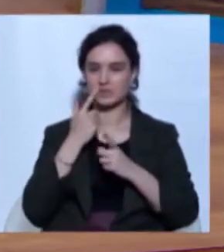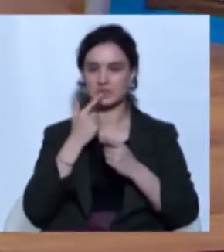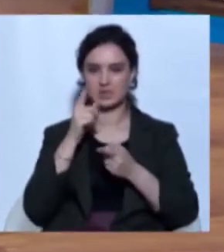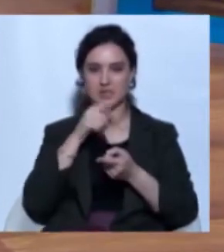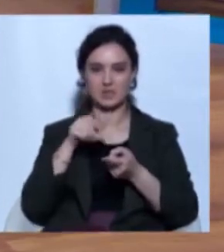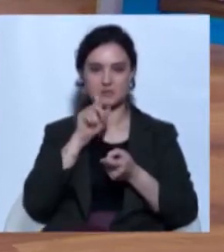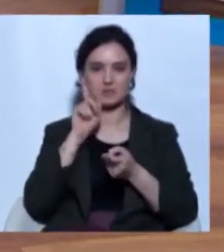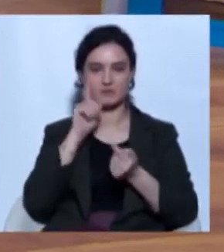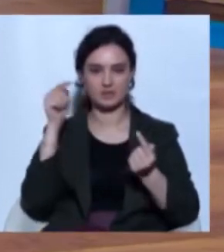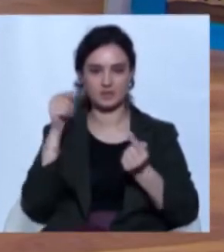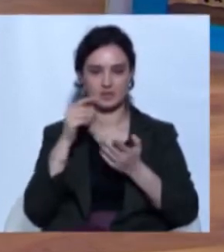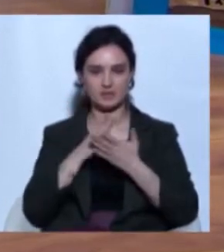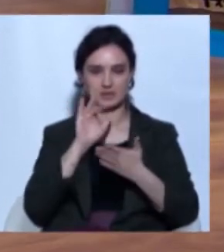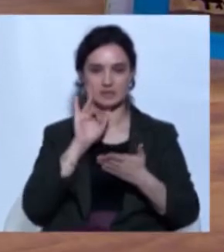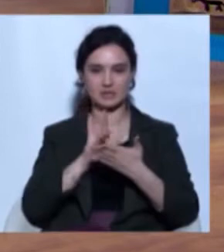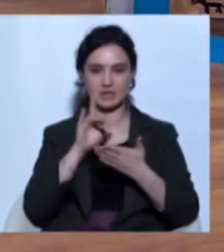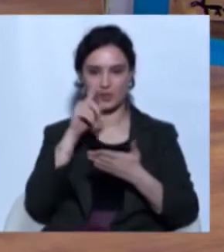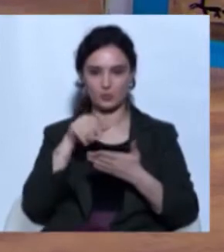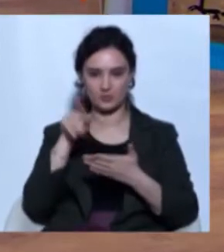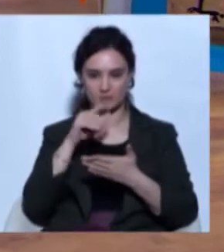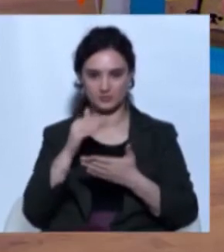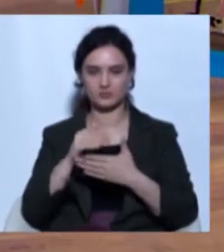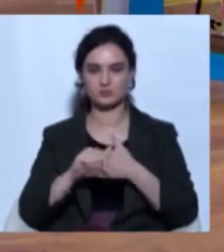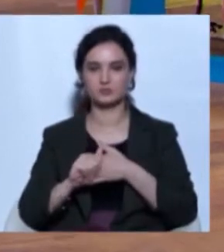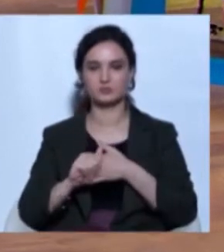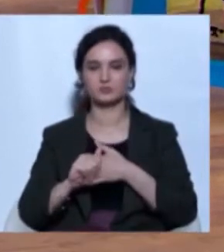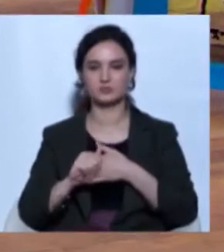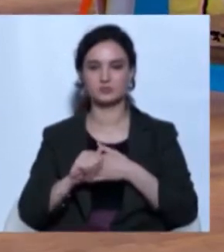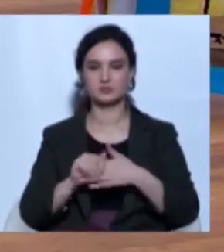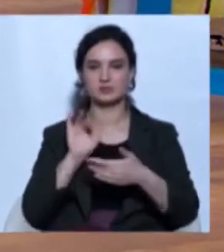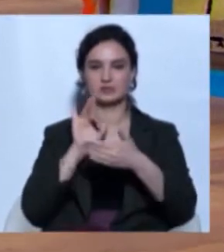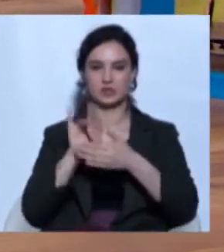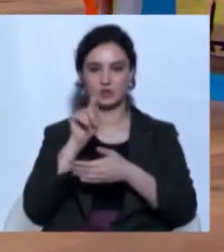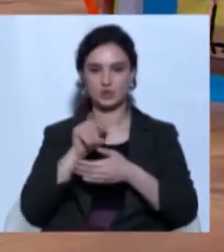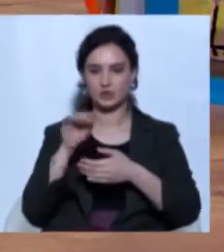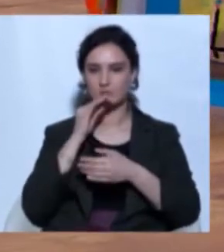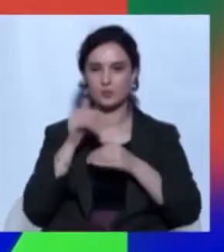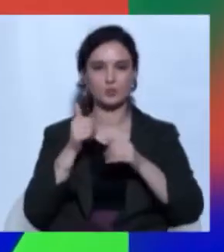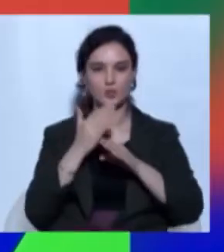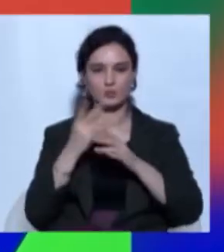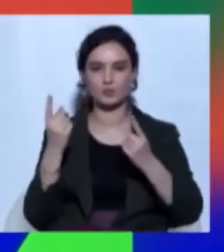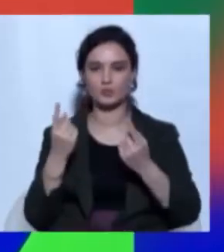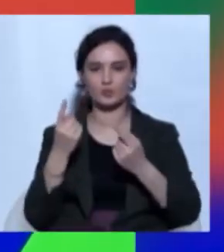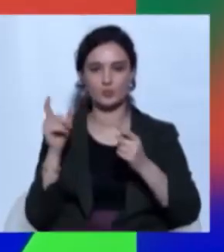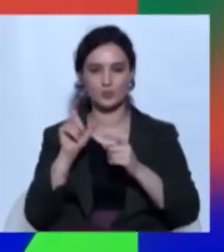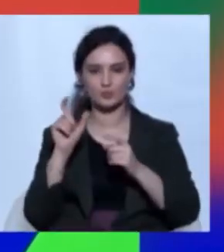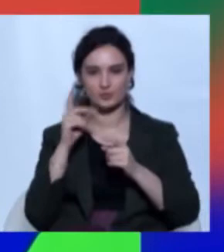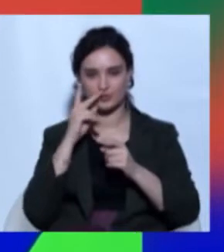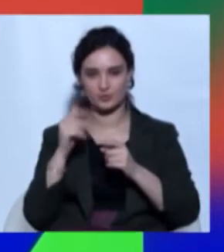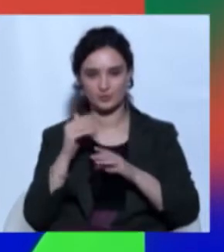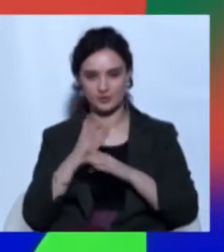და მწვანე არის ცენტრალური კომპოზიციის ცენტრში. მე როგორ არის იქ ლურჯი როგორ